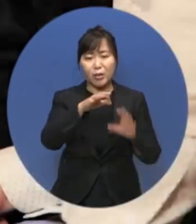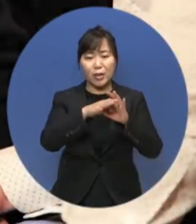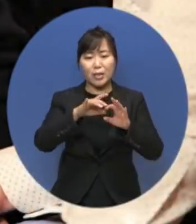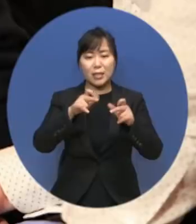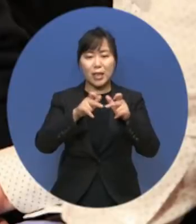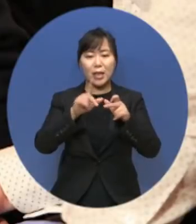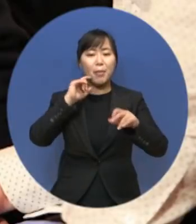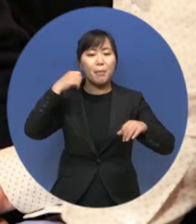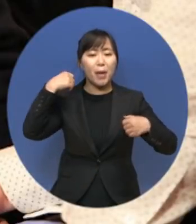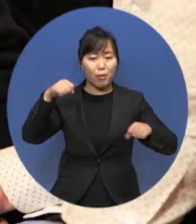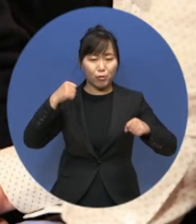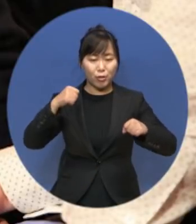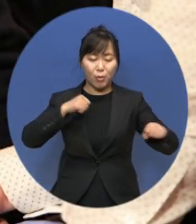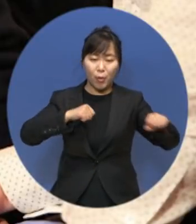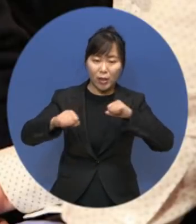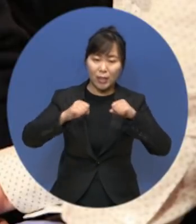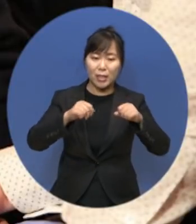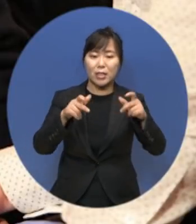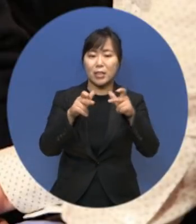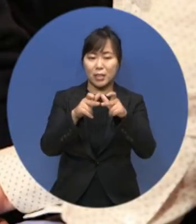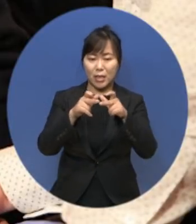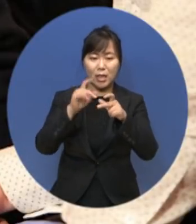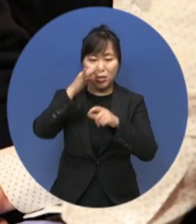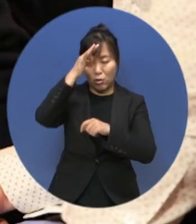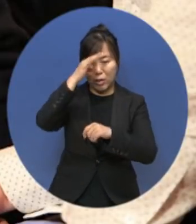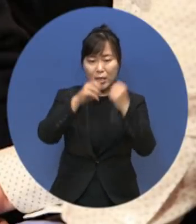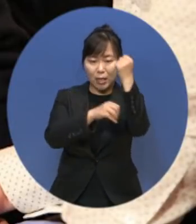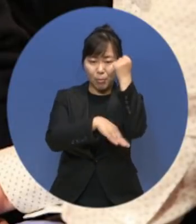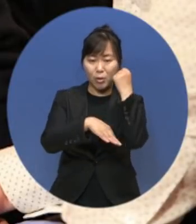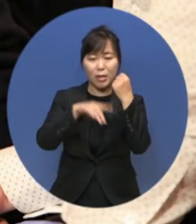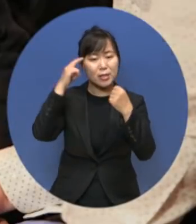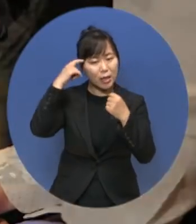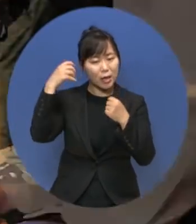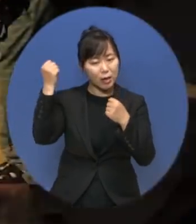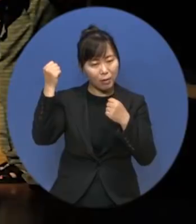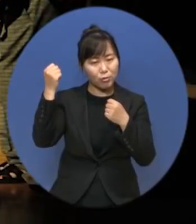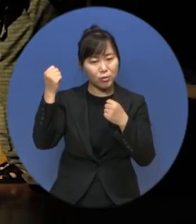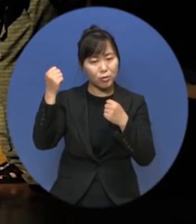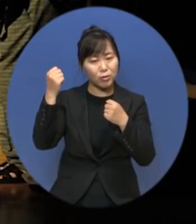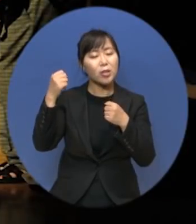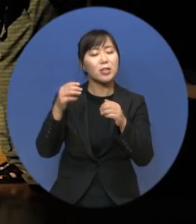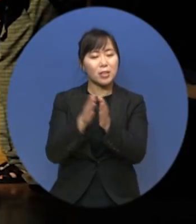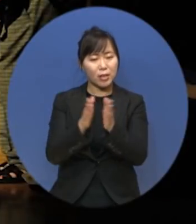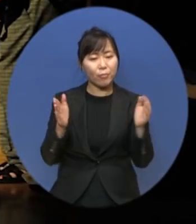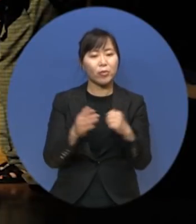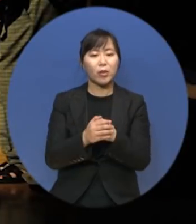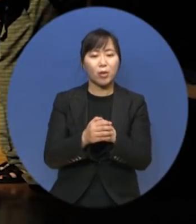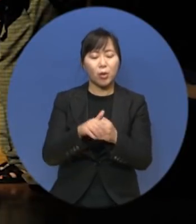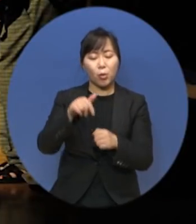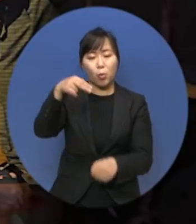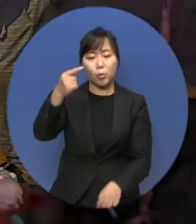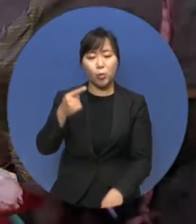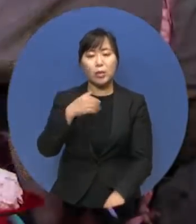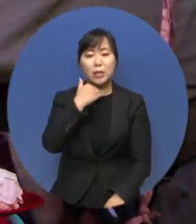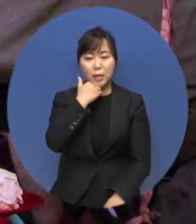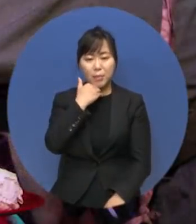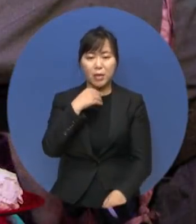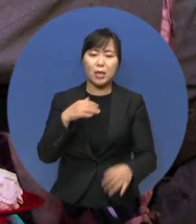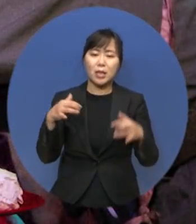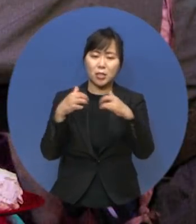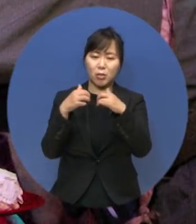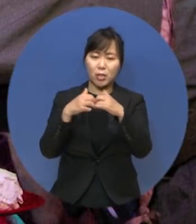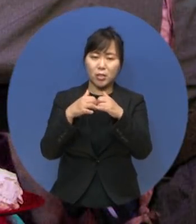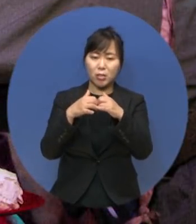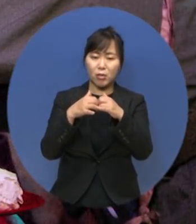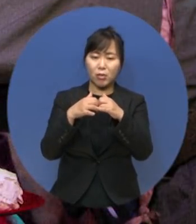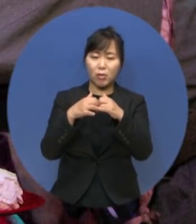배우의 움직임이 장애 연극의 본질이라는 생각에서 시작을 하게 됐고요. 고도를 기다리며 전쟁터 산책